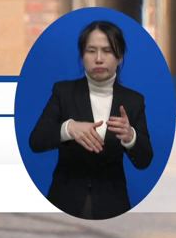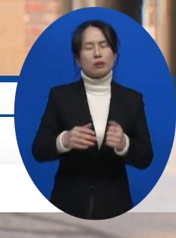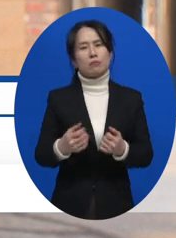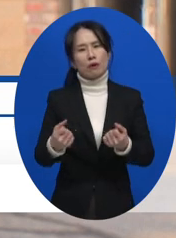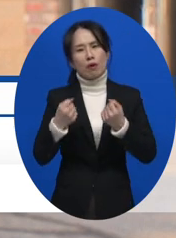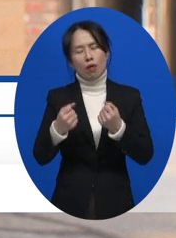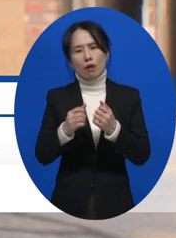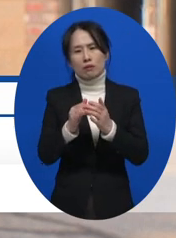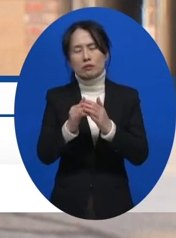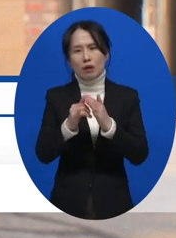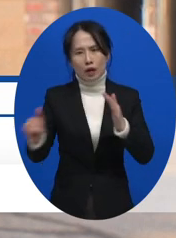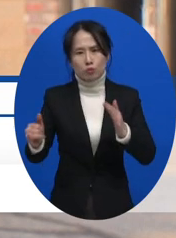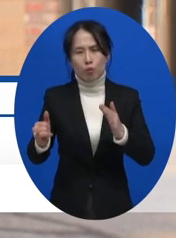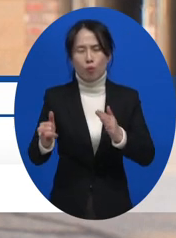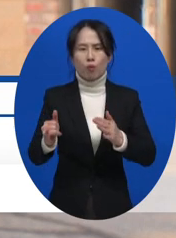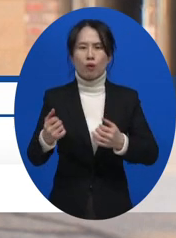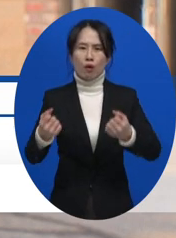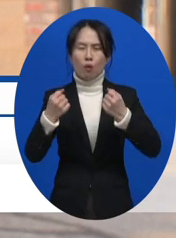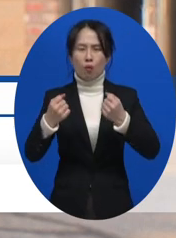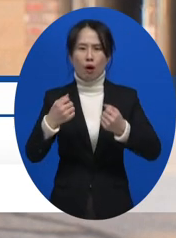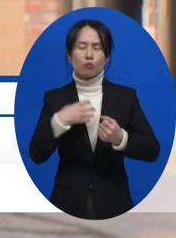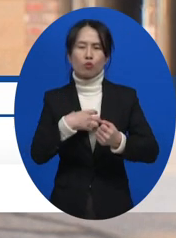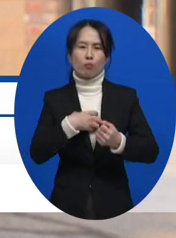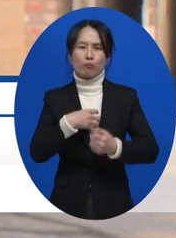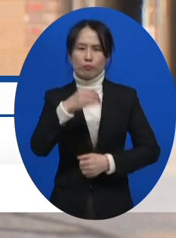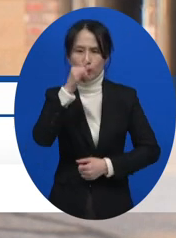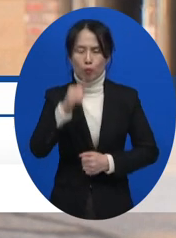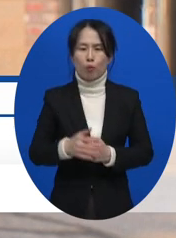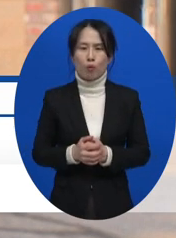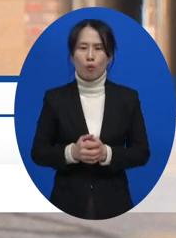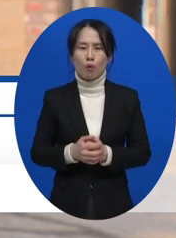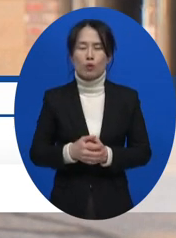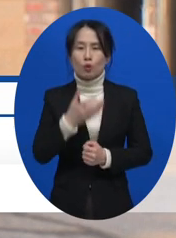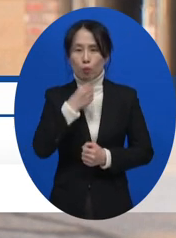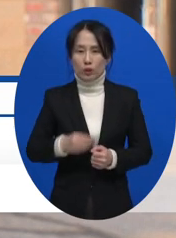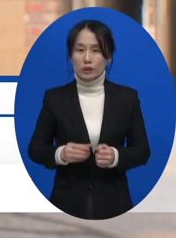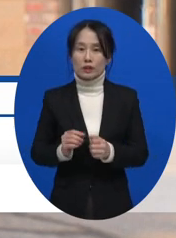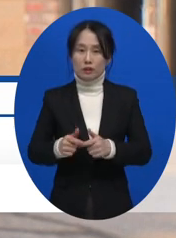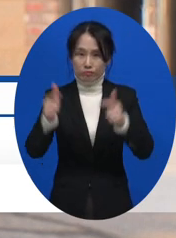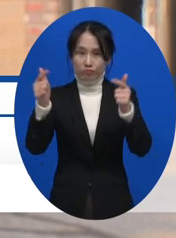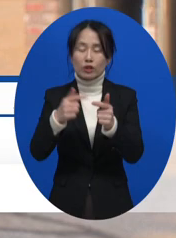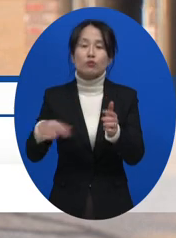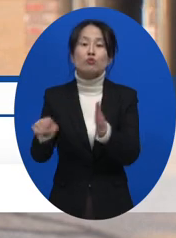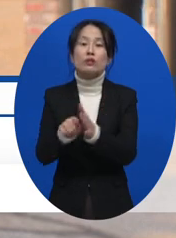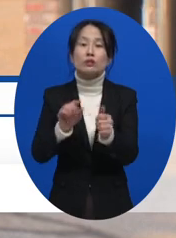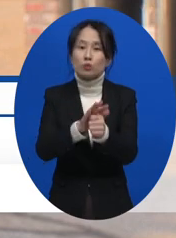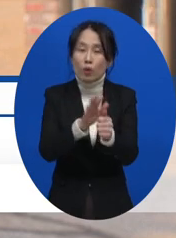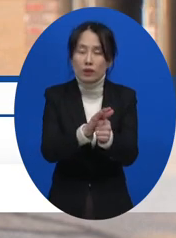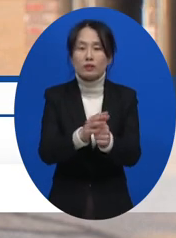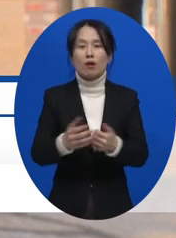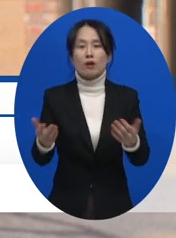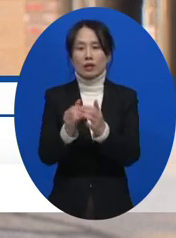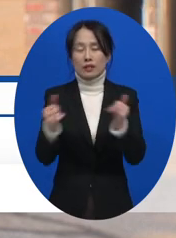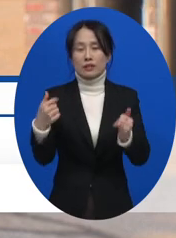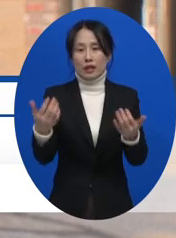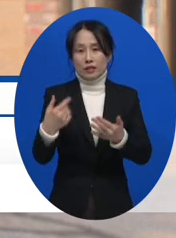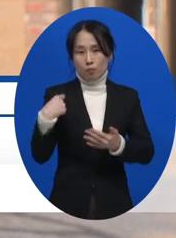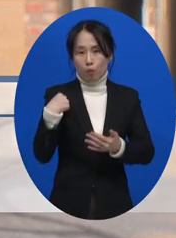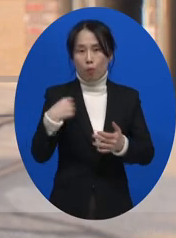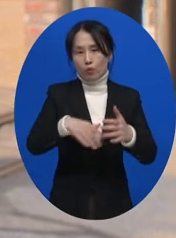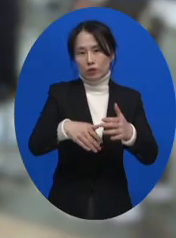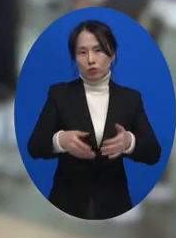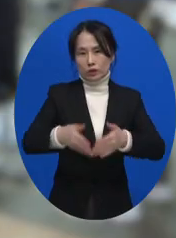노동자 가족의 건강과 위성에 대한 우려를 해소하고 치약 노동제 복지 증진을 위해 노동자 작업복 세탁소 설치 사업을 추진하게